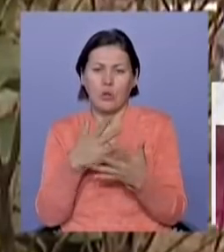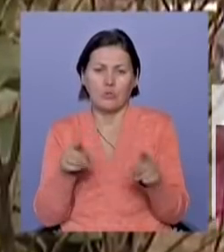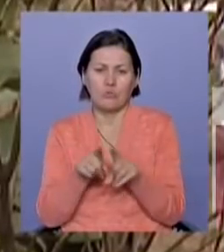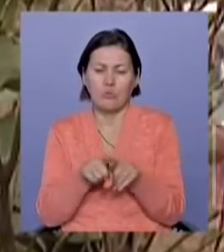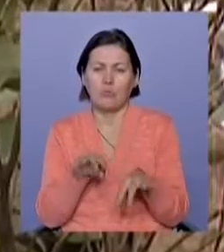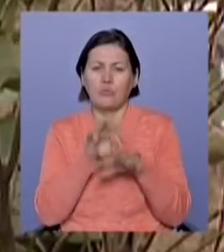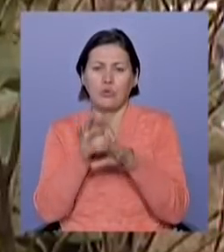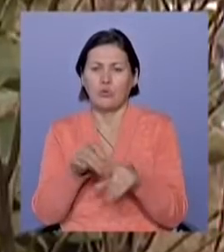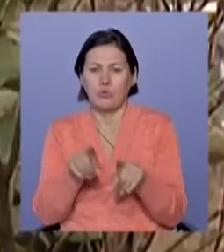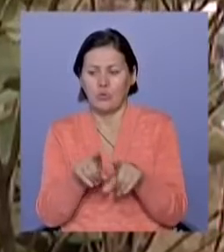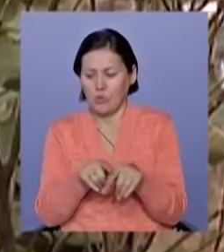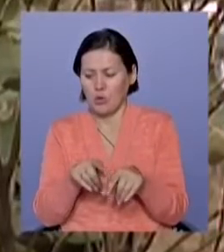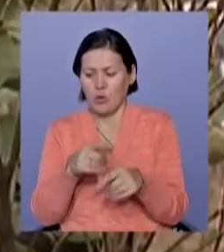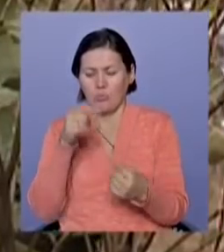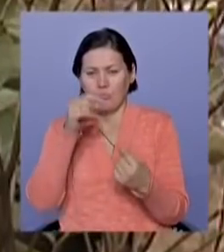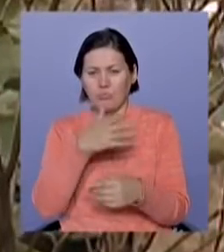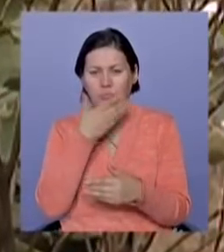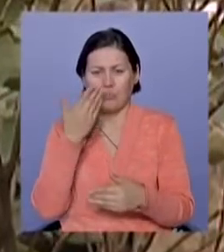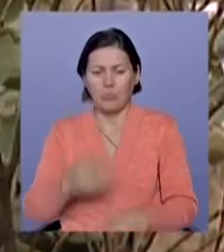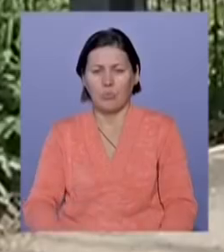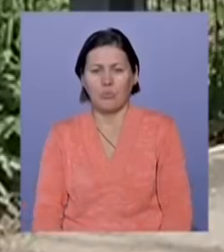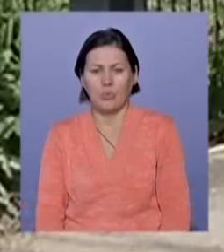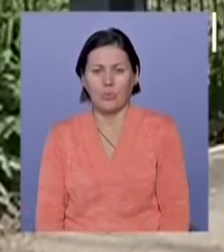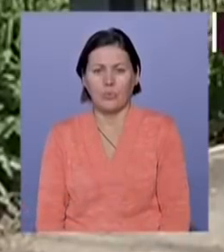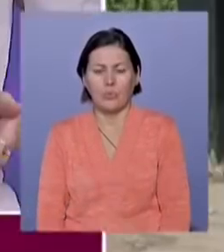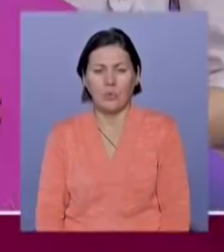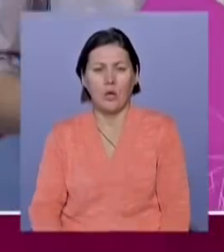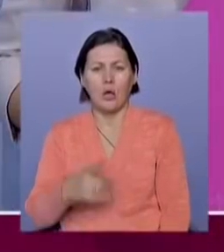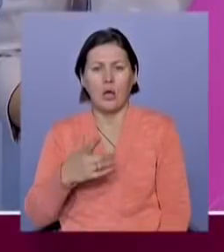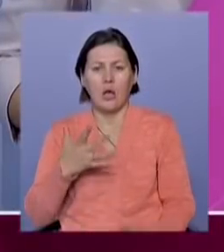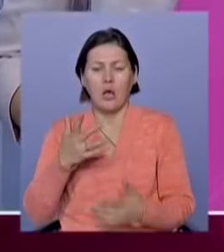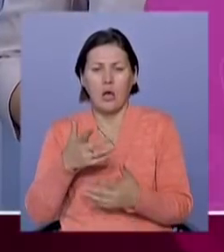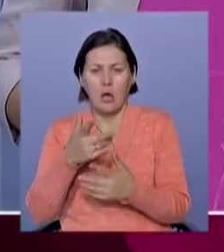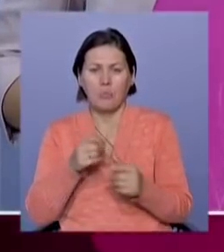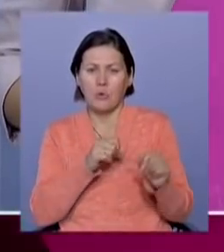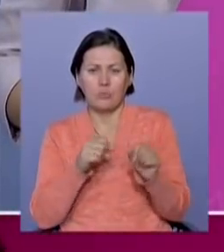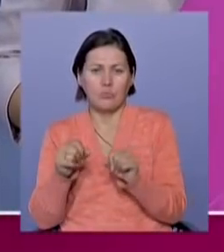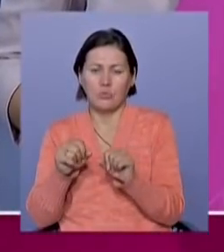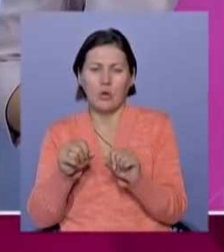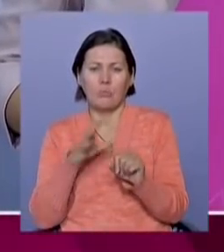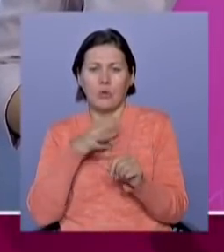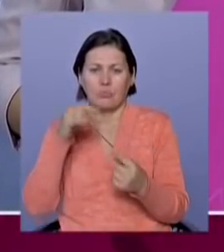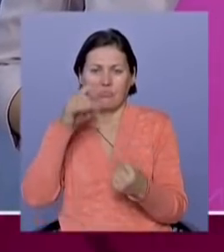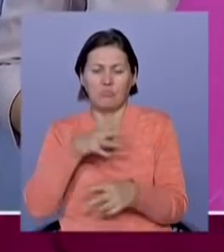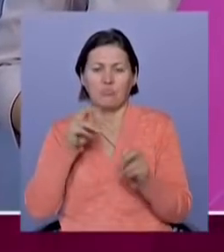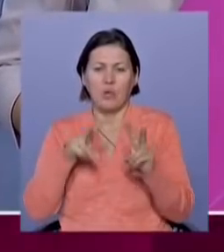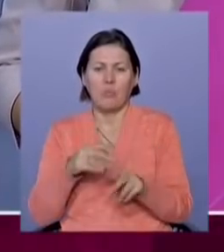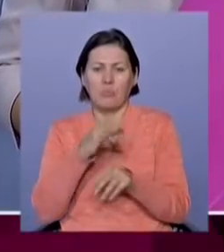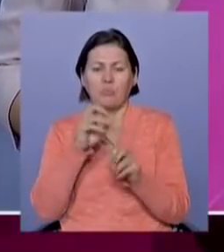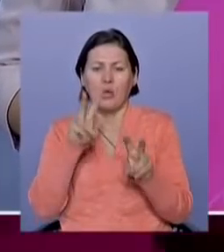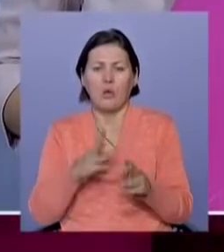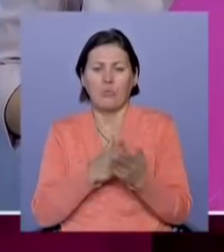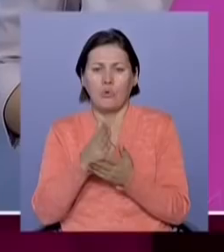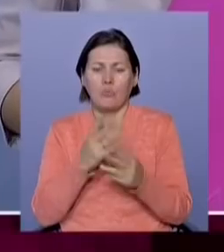жүру бұл әрине орынсыз болады. Қару алып жүру ешбір қисынға жатпайды деген мамандар арнайы